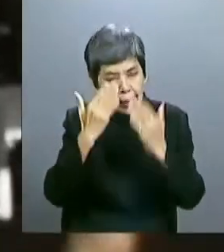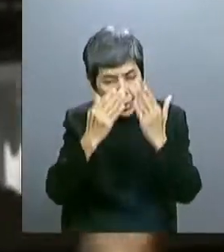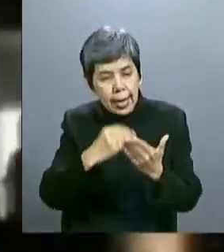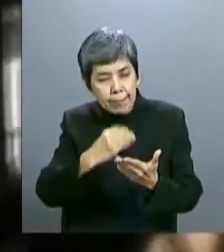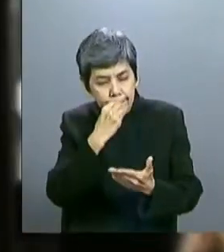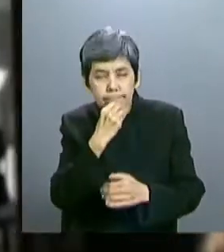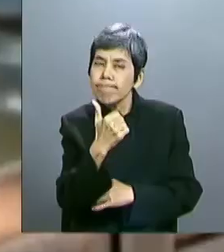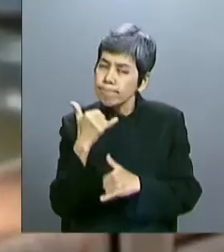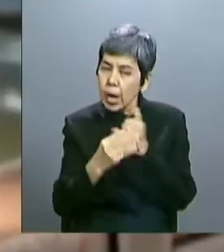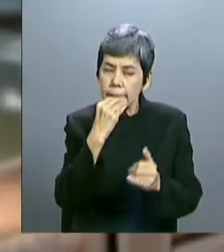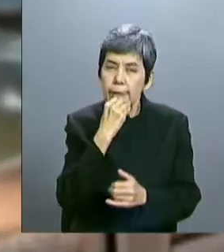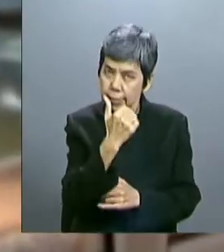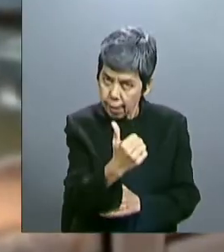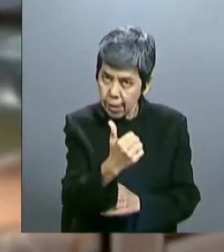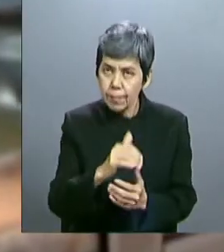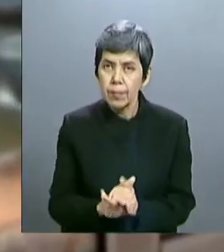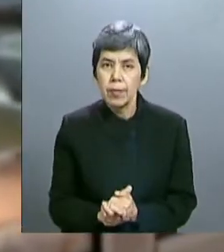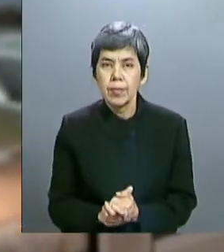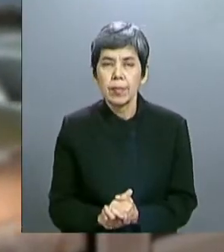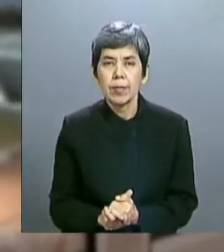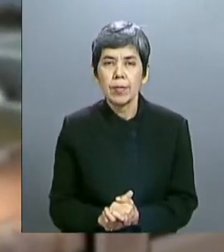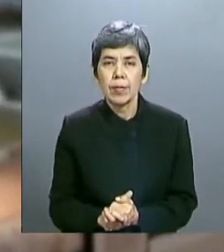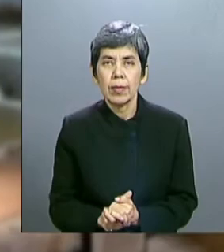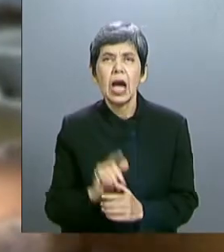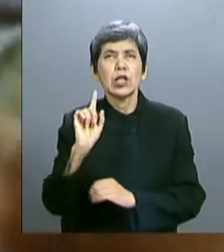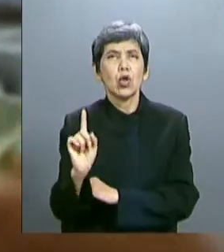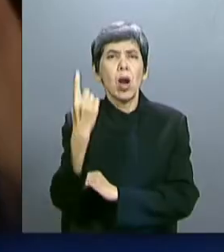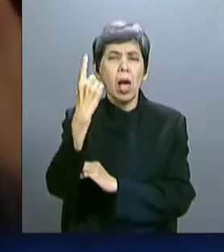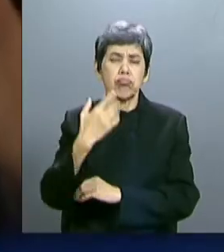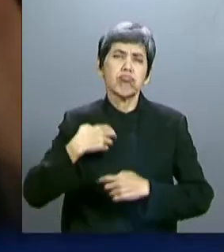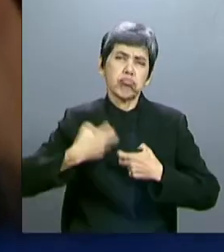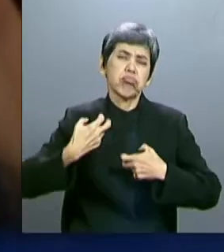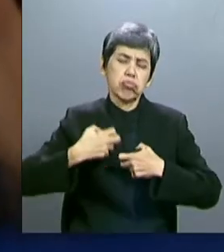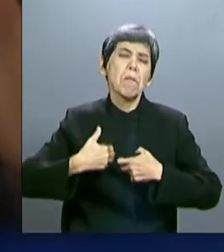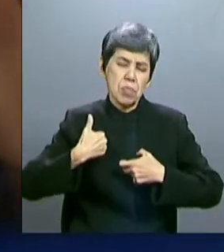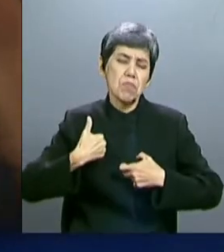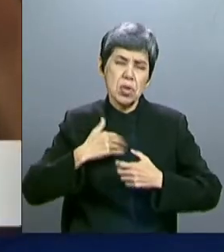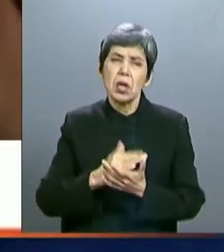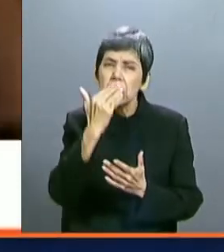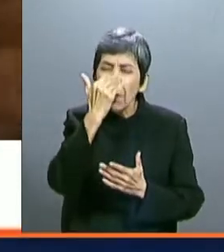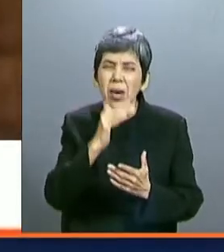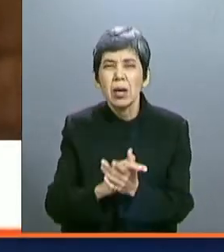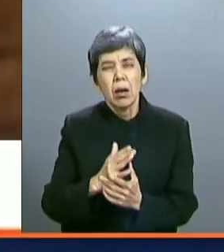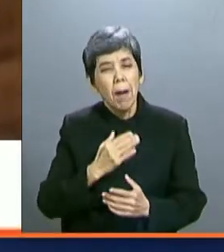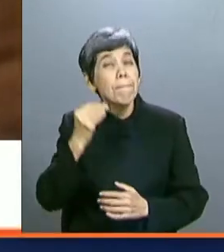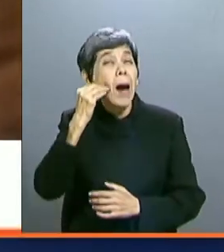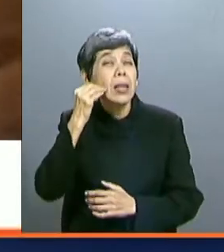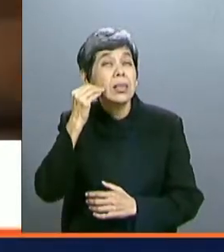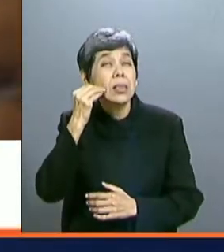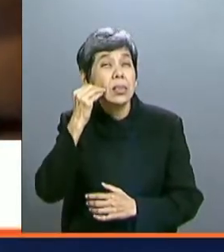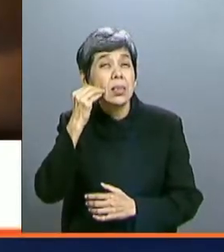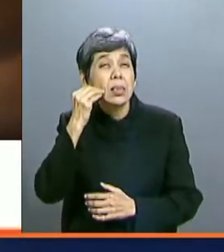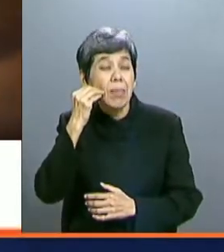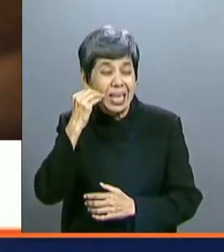ที่มาเรียนด้วยนะคะ ช่วงแรกๆก็ลำบากประมาณนึงค่ะเพราะว่าที่บ้านที่มาจากที่บ้